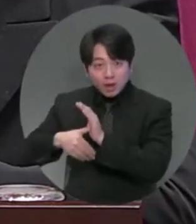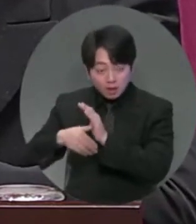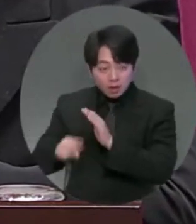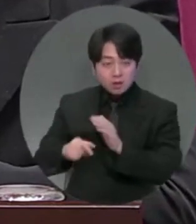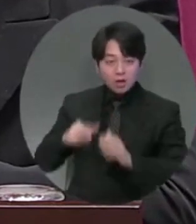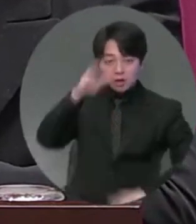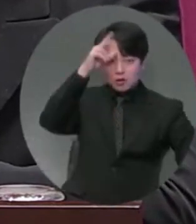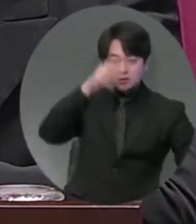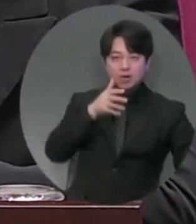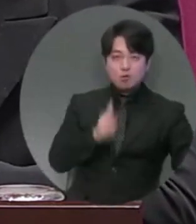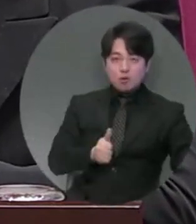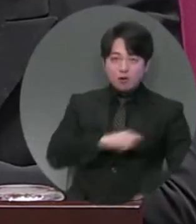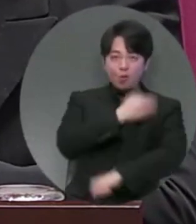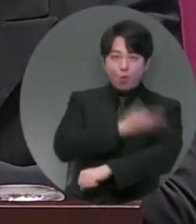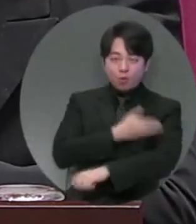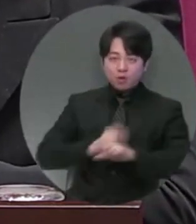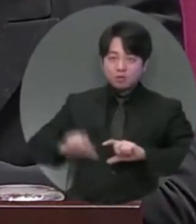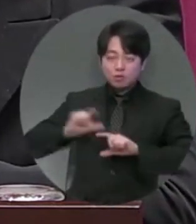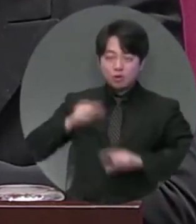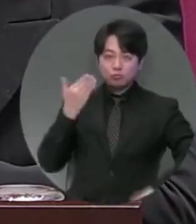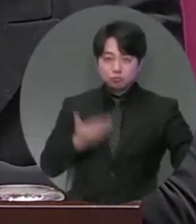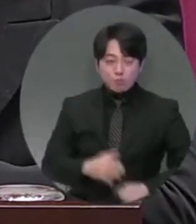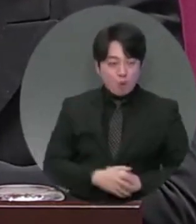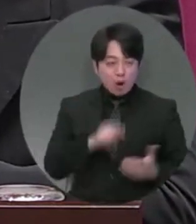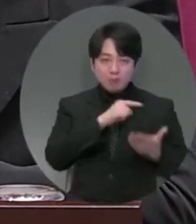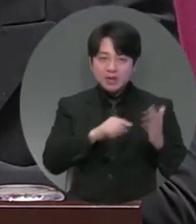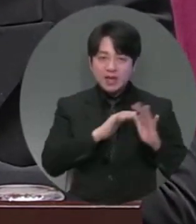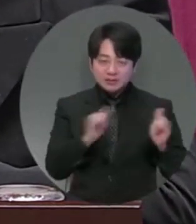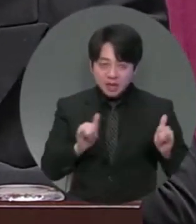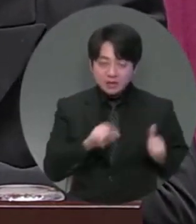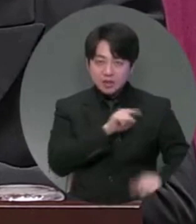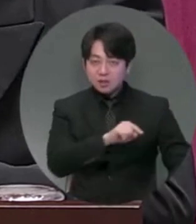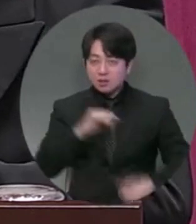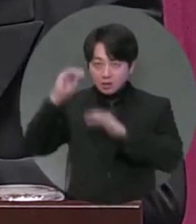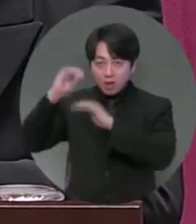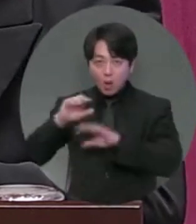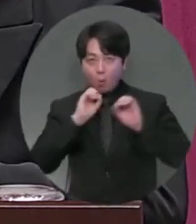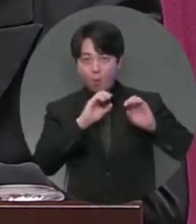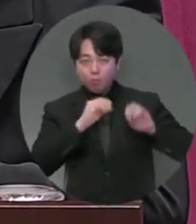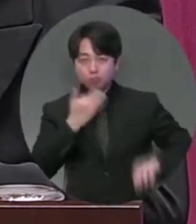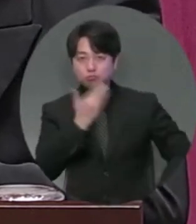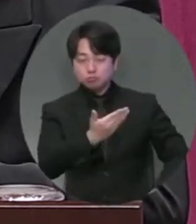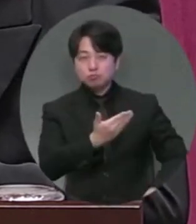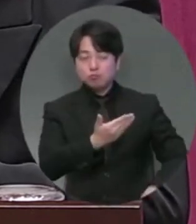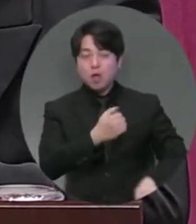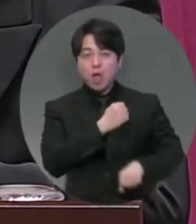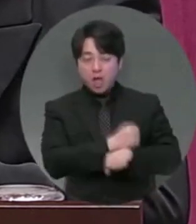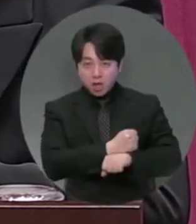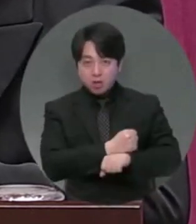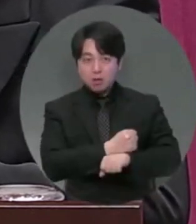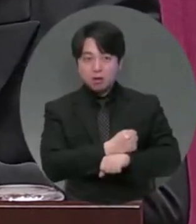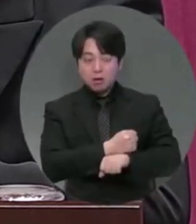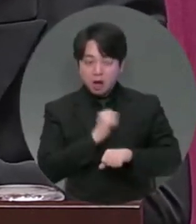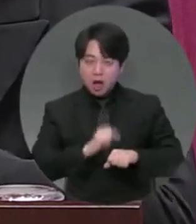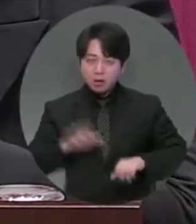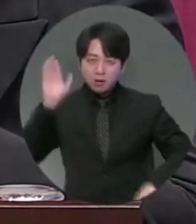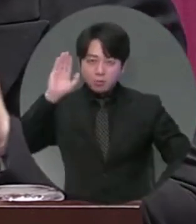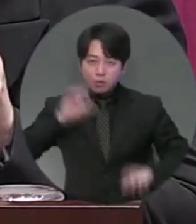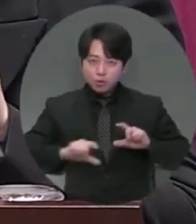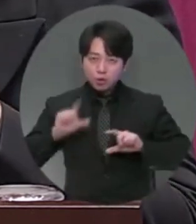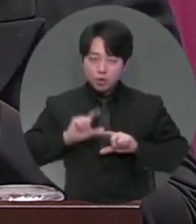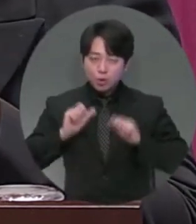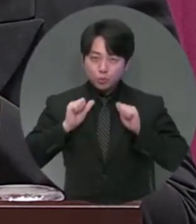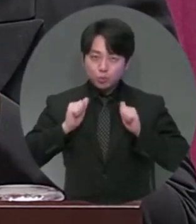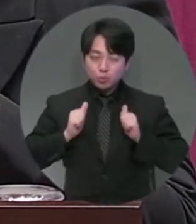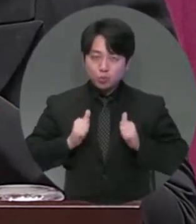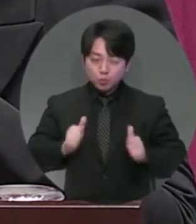신청권을 명시했고요 피해자에게 통제할 수 있는 규정 등을 넣었습니다 보시기에 부족할 수 있지만 저는 최선을 다하고 있고 앞으로도 그럴 생각입니다네